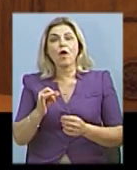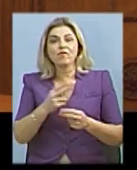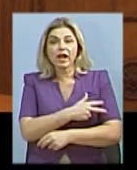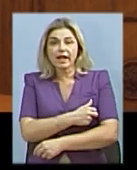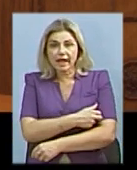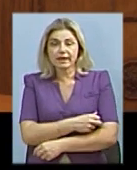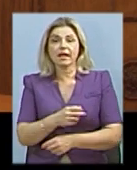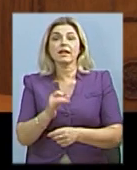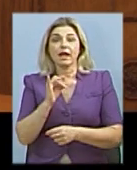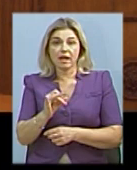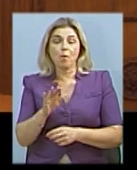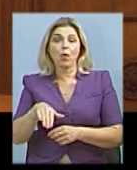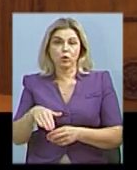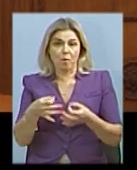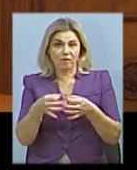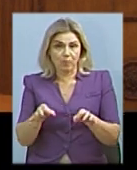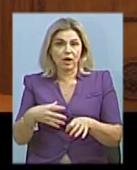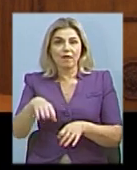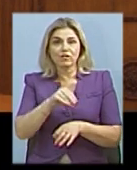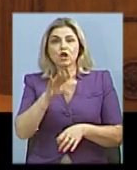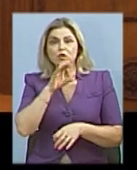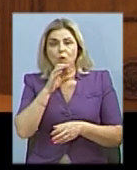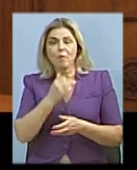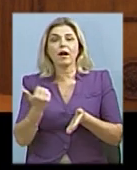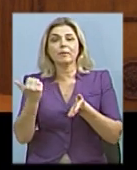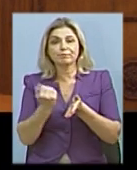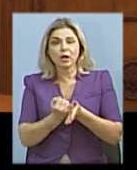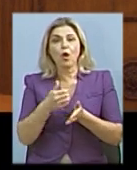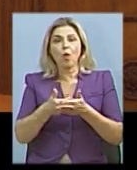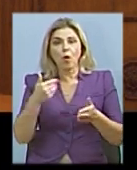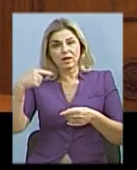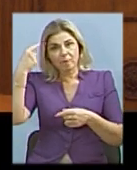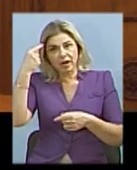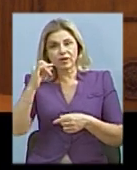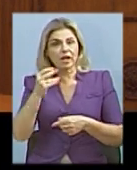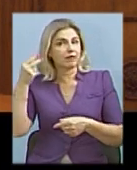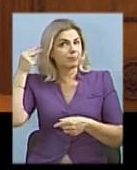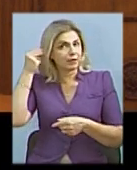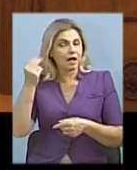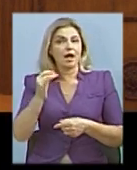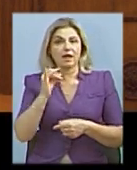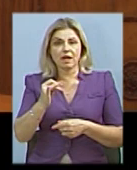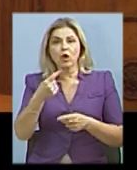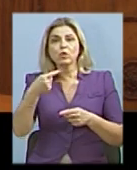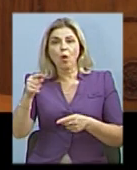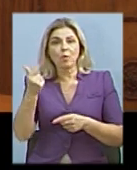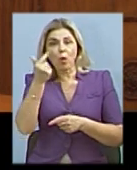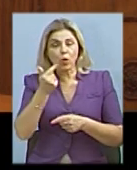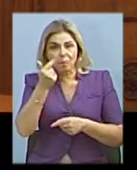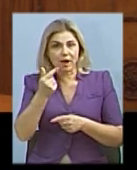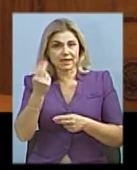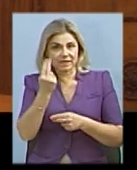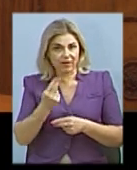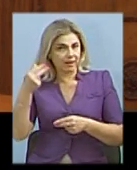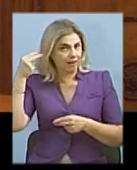потім випускати. Всі собаки отримують вакцини від сказу, а також бірки на вухо. Блакитна бірка з номером, тобто кожна тварина